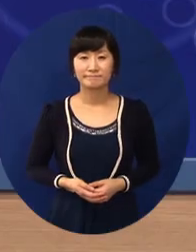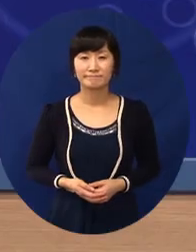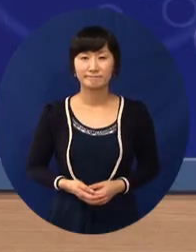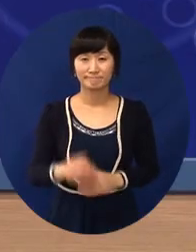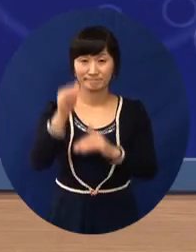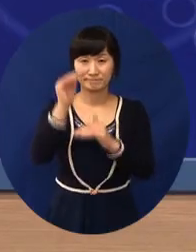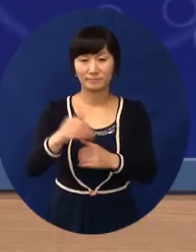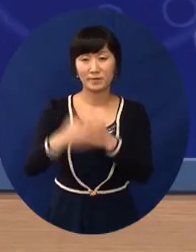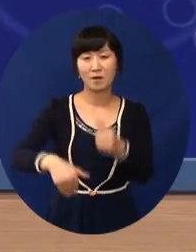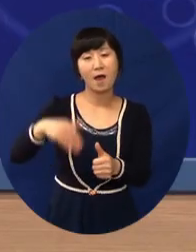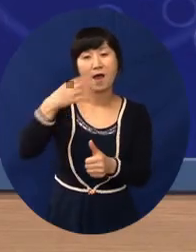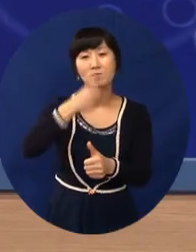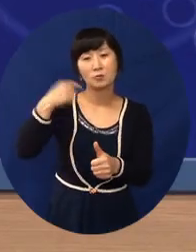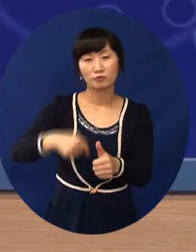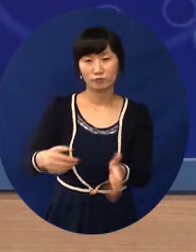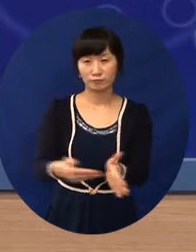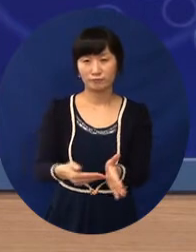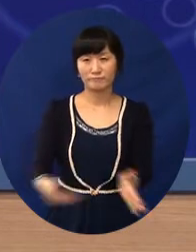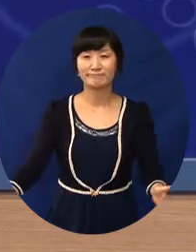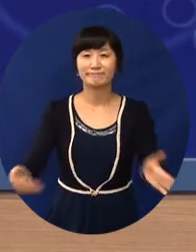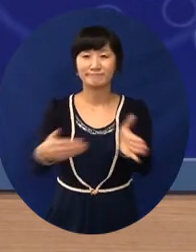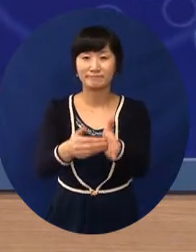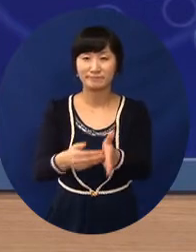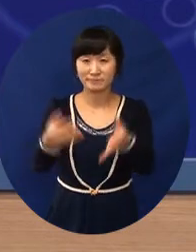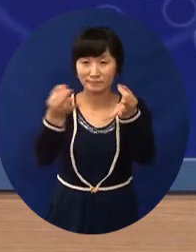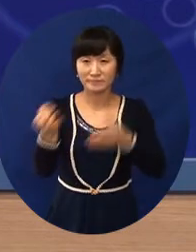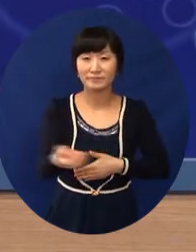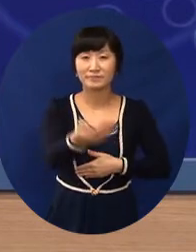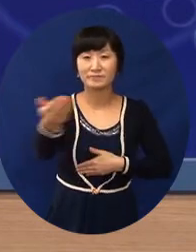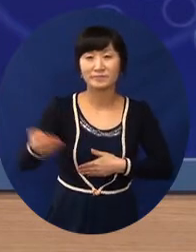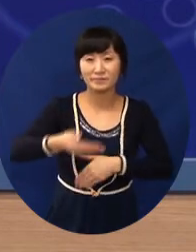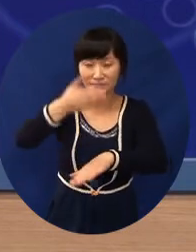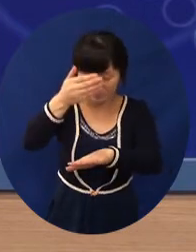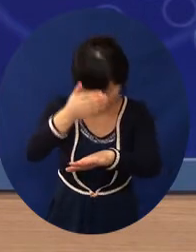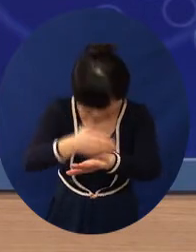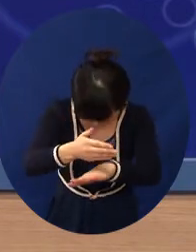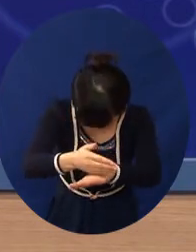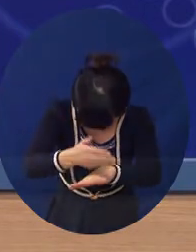이상으로 대구 행복교육 뉴스를 마치겠습니다. 시청해주신 여러분 감사합니다.